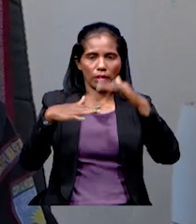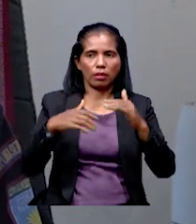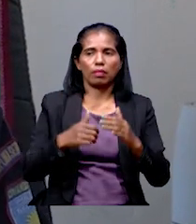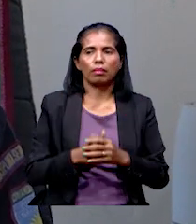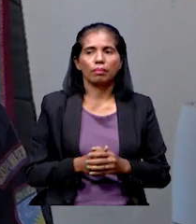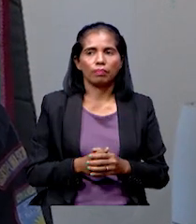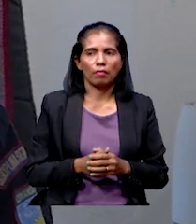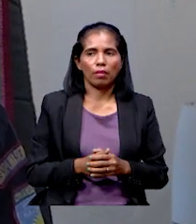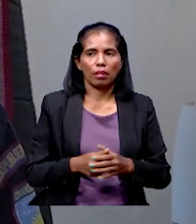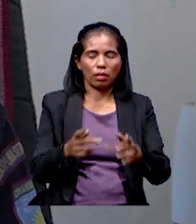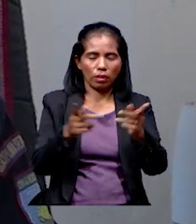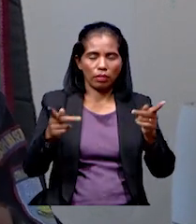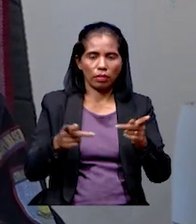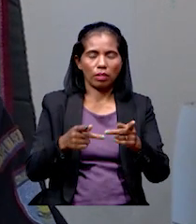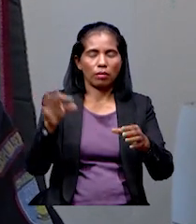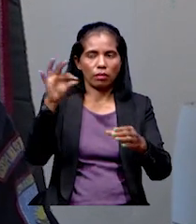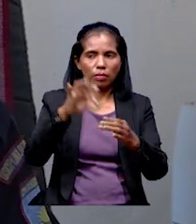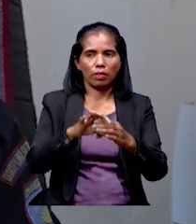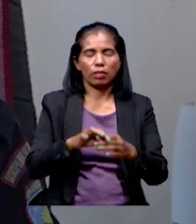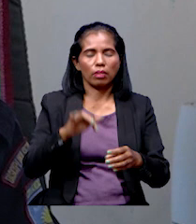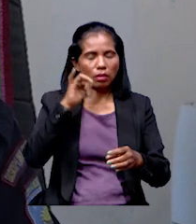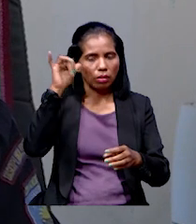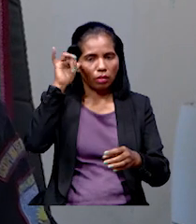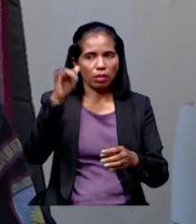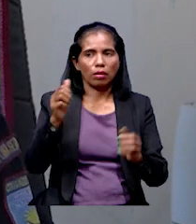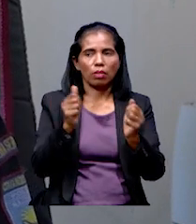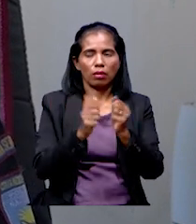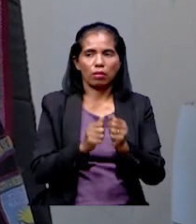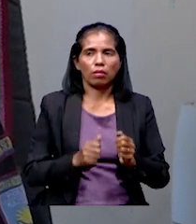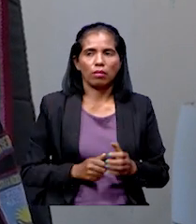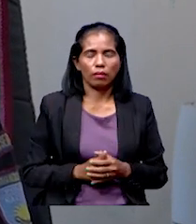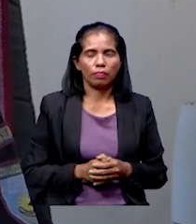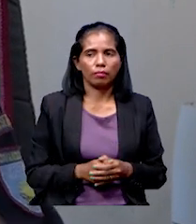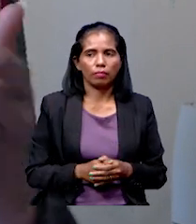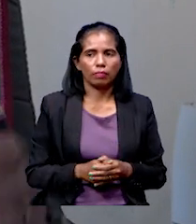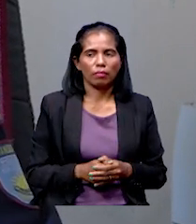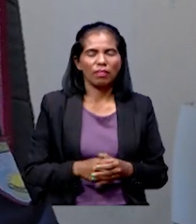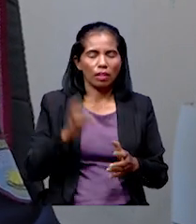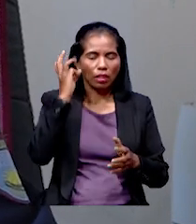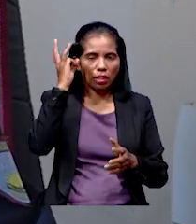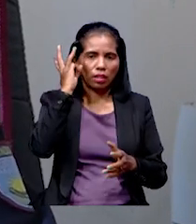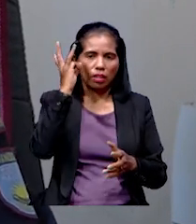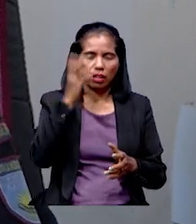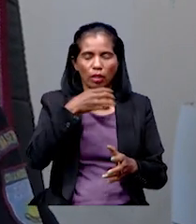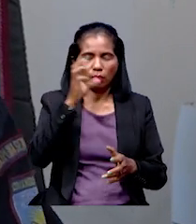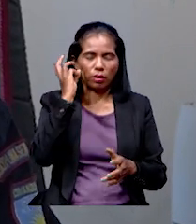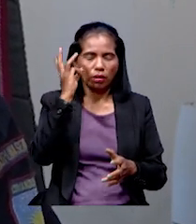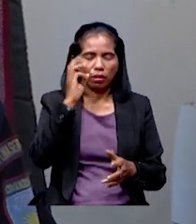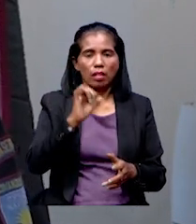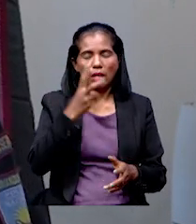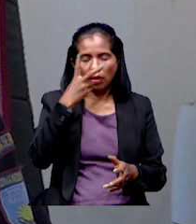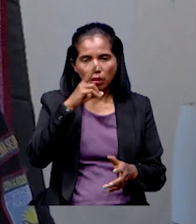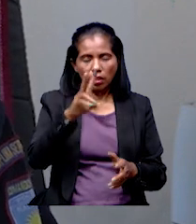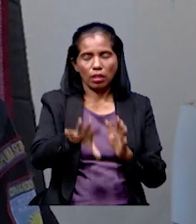pertulu sampai sentro vatsan. Ya hurikan niho ini kondisian lanu. I hurikan hawa sih ba, karena hoki tentang kontak